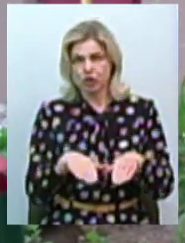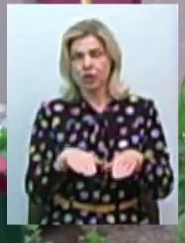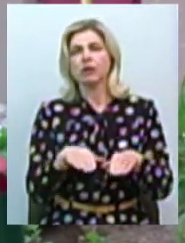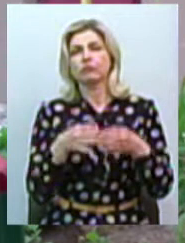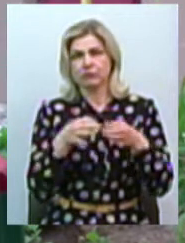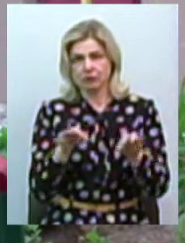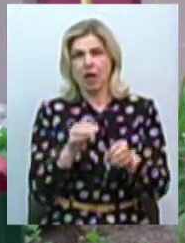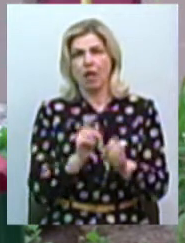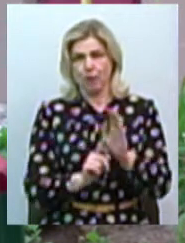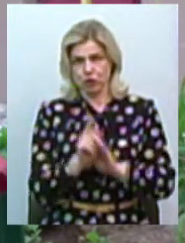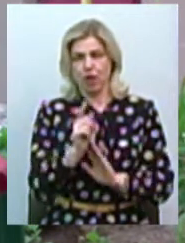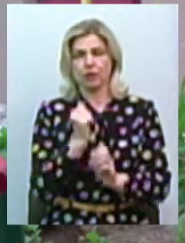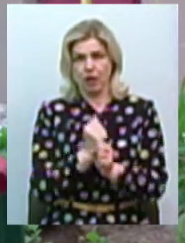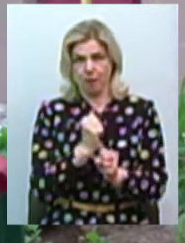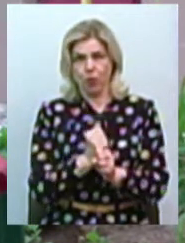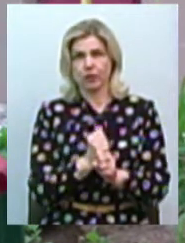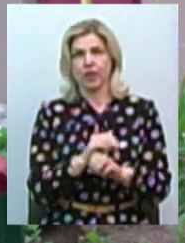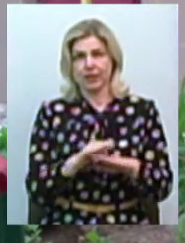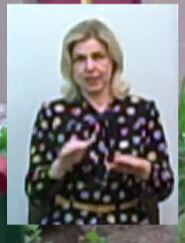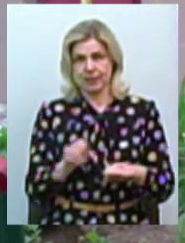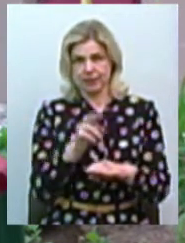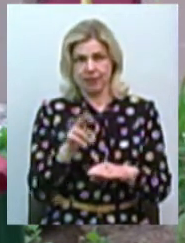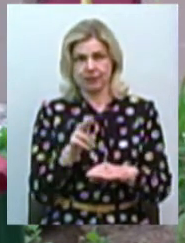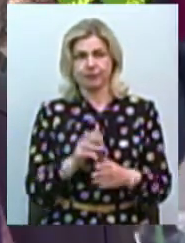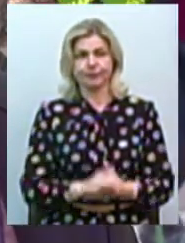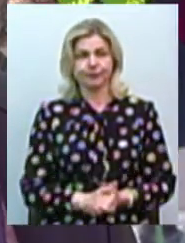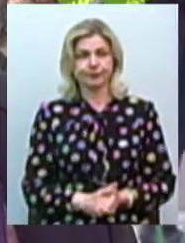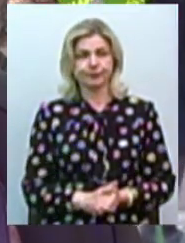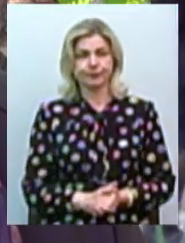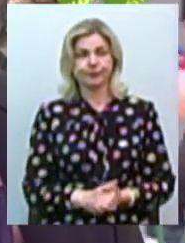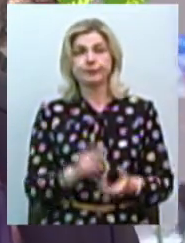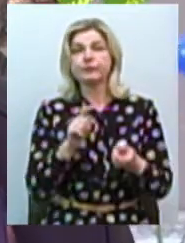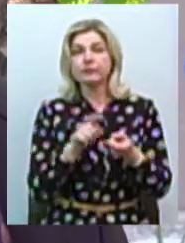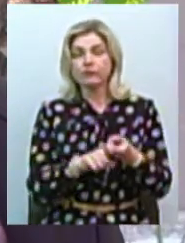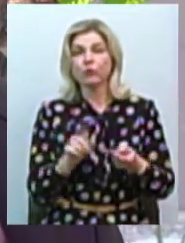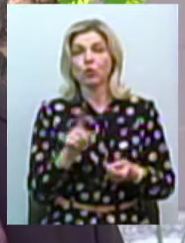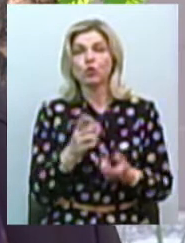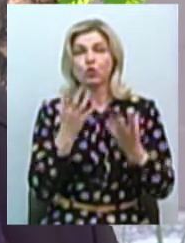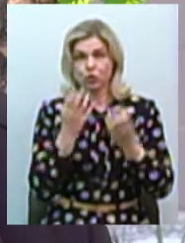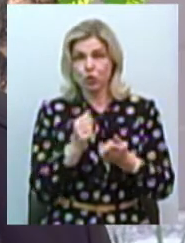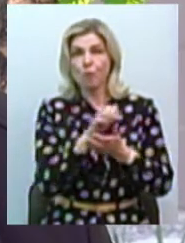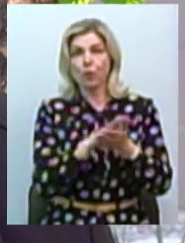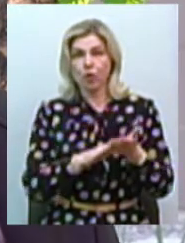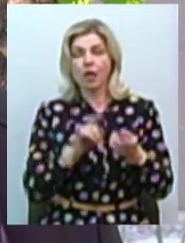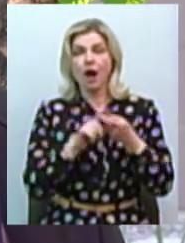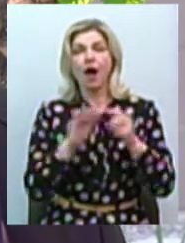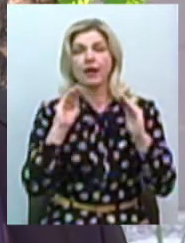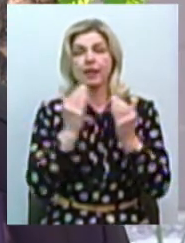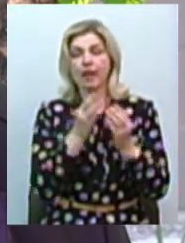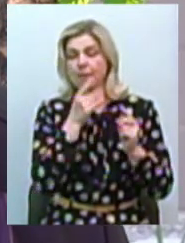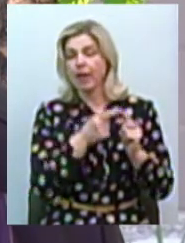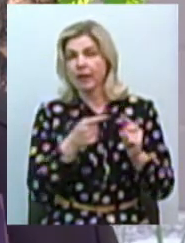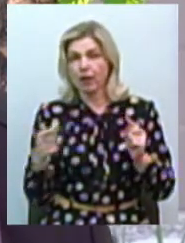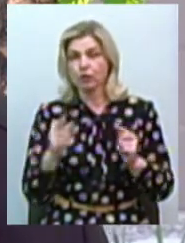роботу дошкільного закладу в задовільній формі. В зв'язку з тим, що ще продовжується карантинний період в